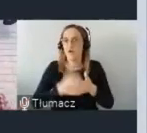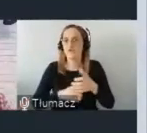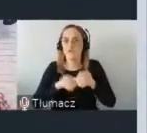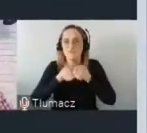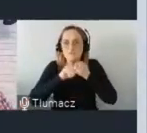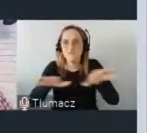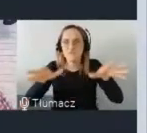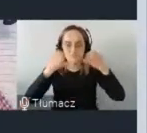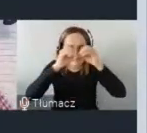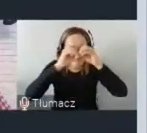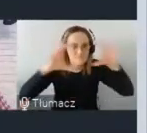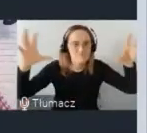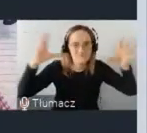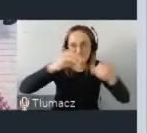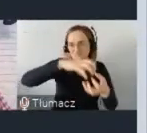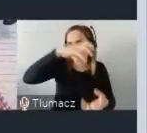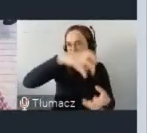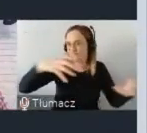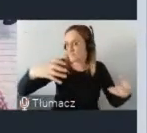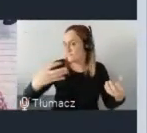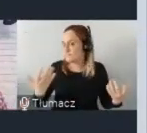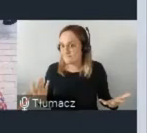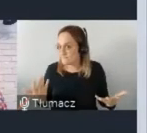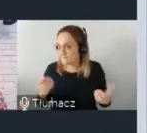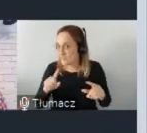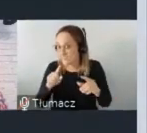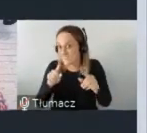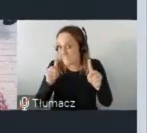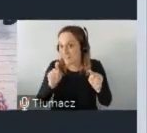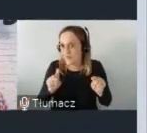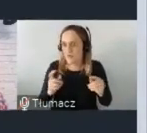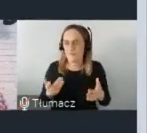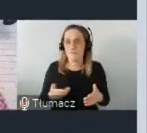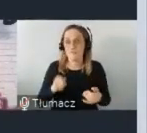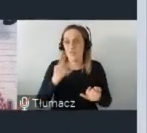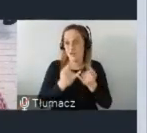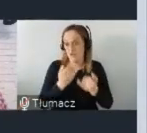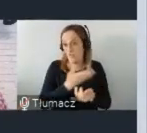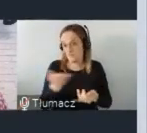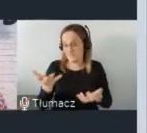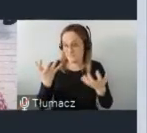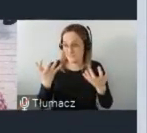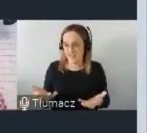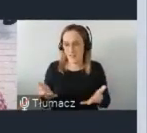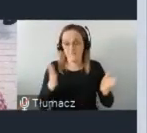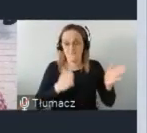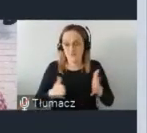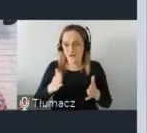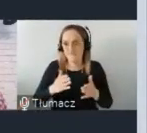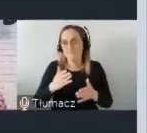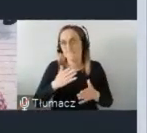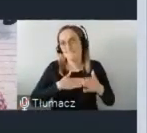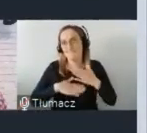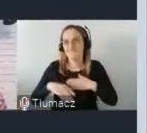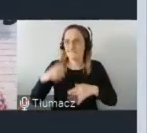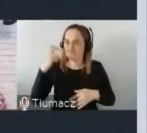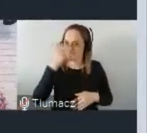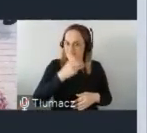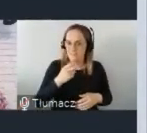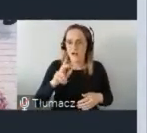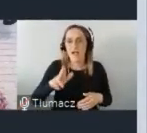dodatkowych informacji w swoim ekranie. Czyli tak, jeżeli ktoś chce zacząć przygodę, polecam lewą stronę, w zupełności